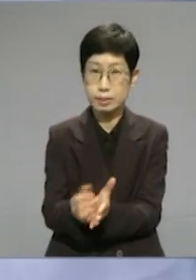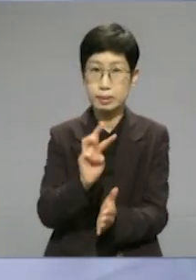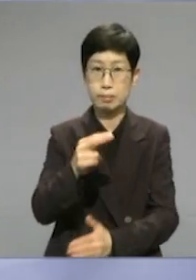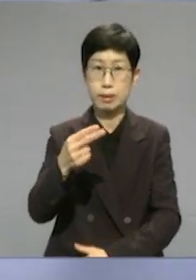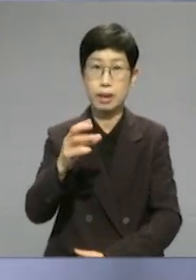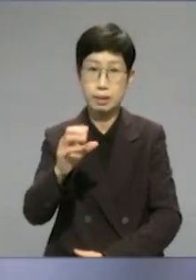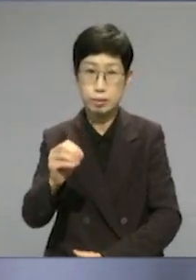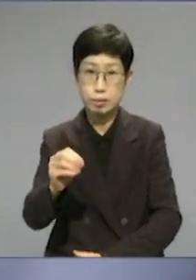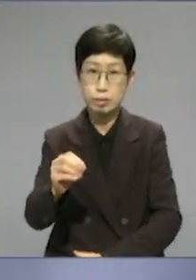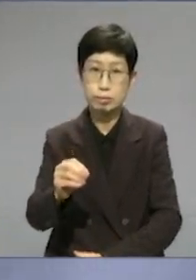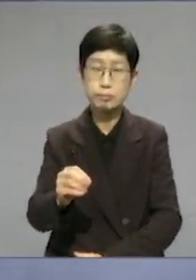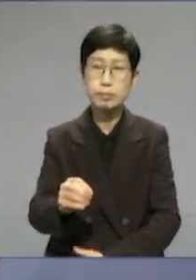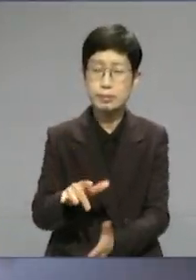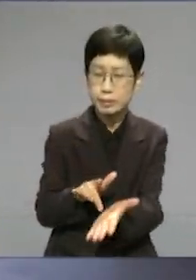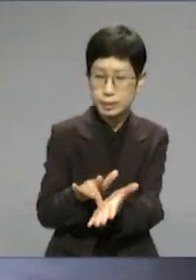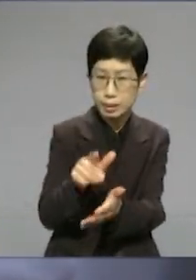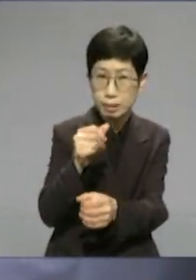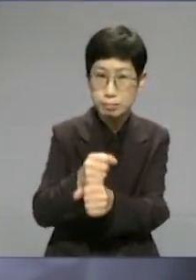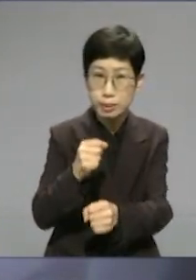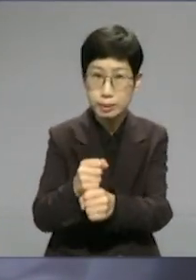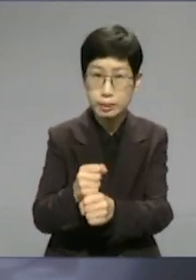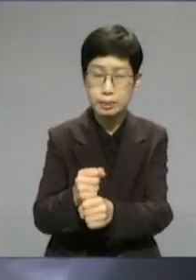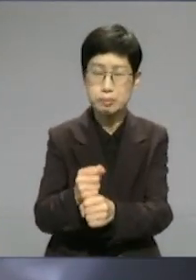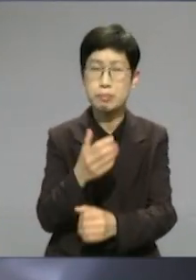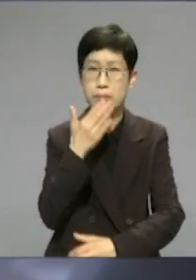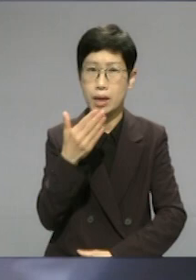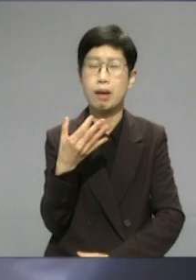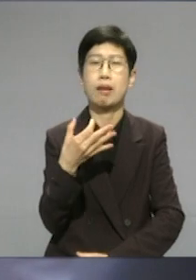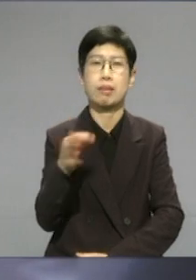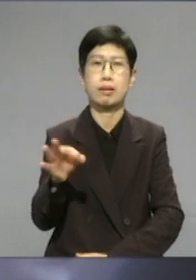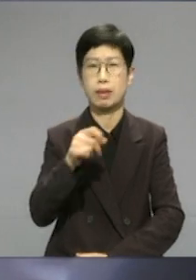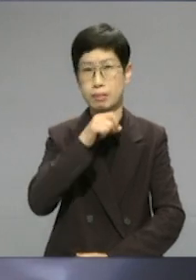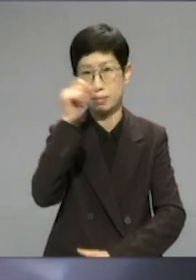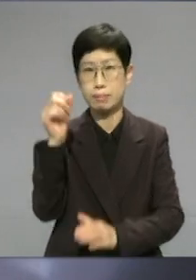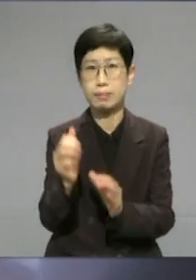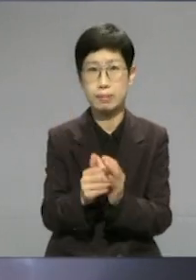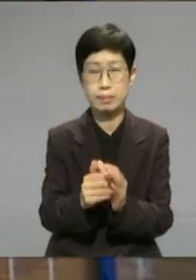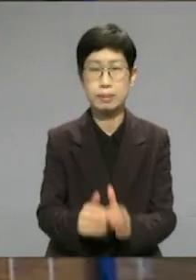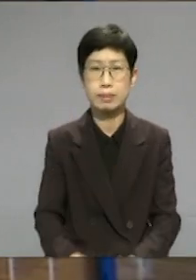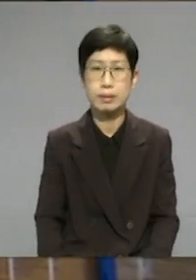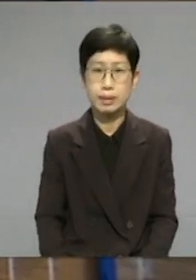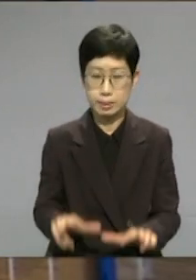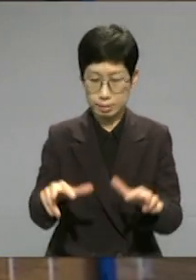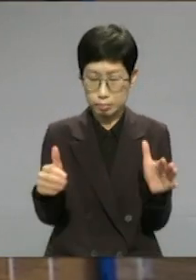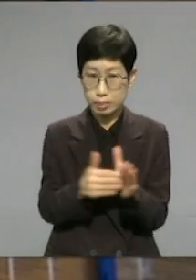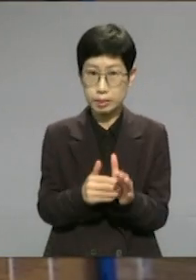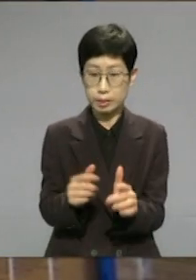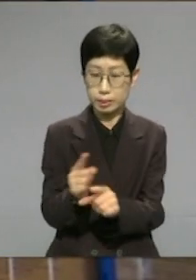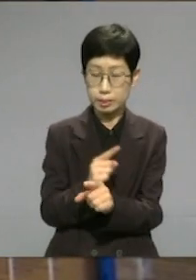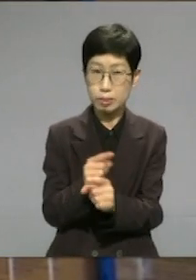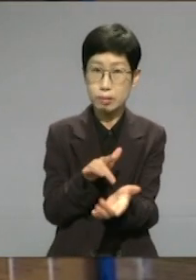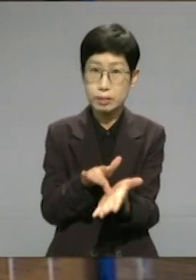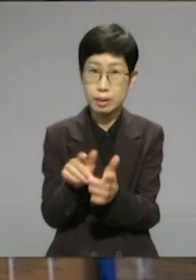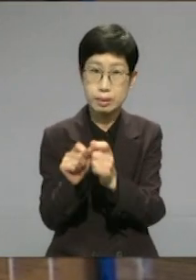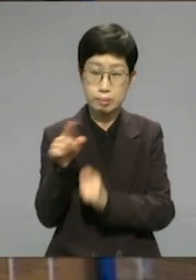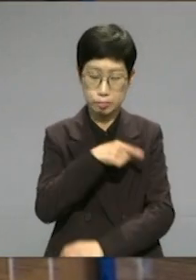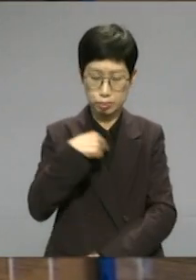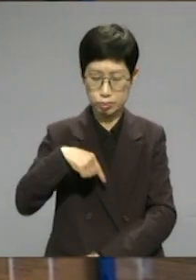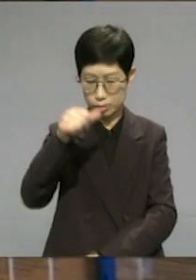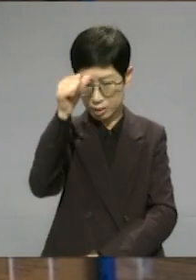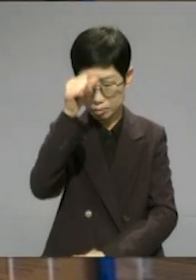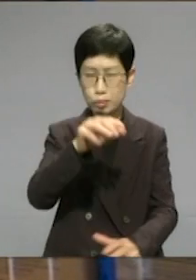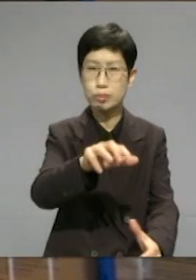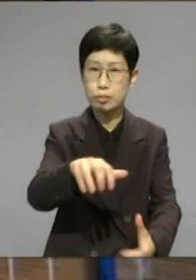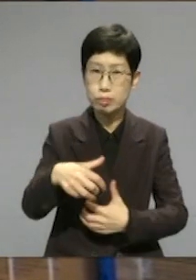세계보건기구로부터 항말라리아제 생산에 대한 승인을 받았다는 겁니다. 그동안 치료제 대부분을 중국과